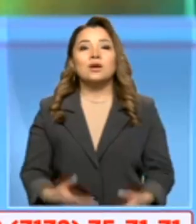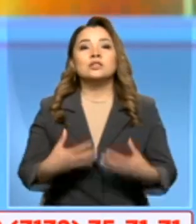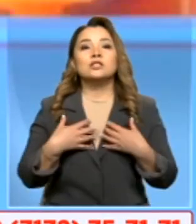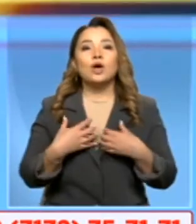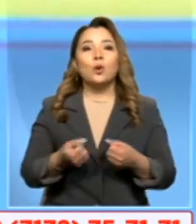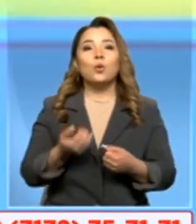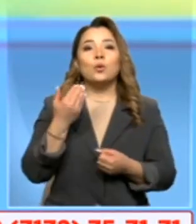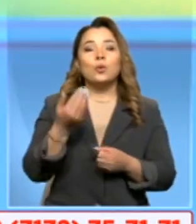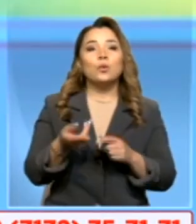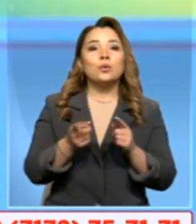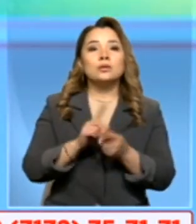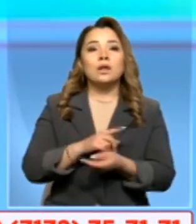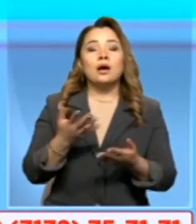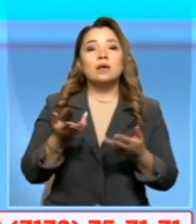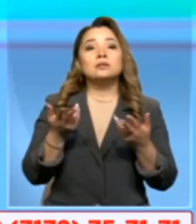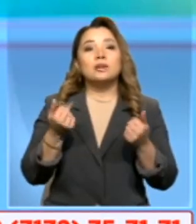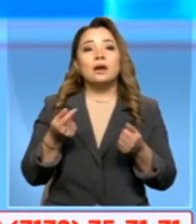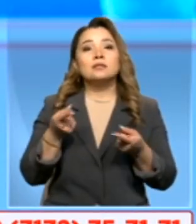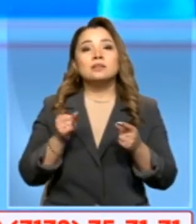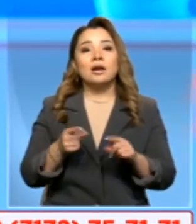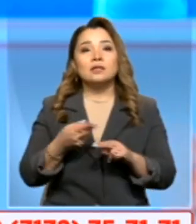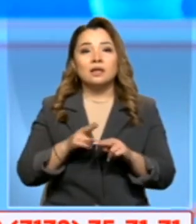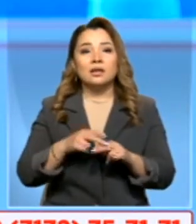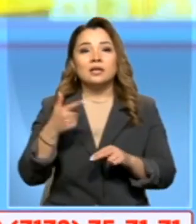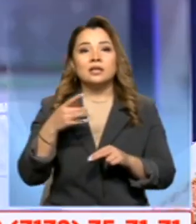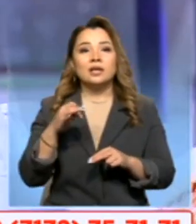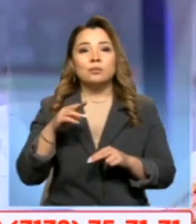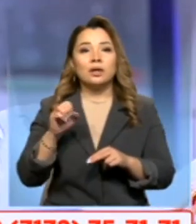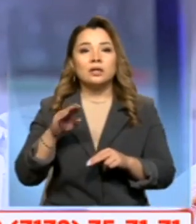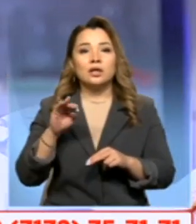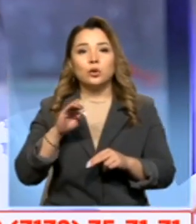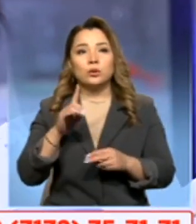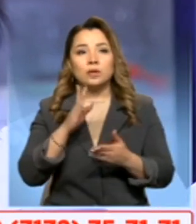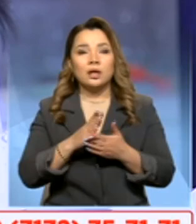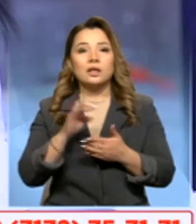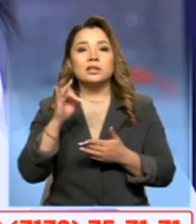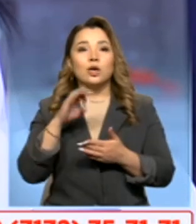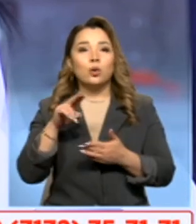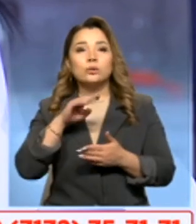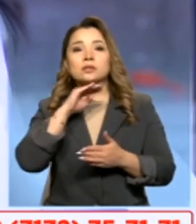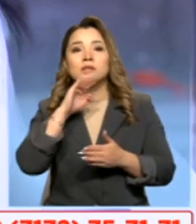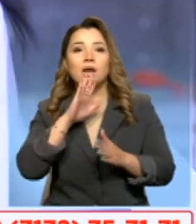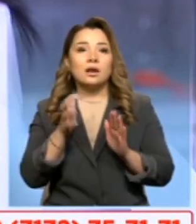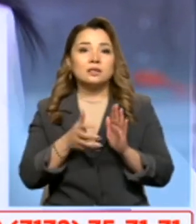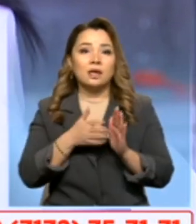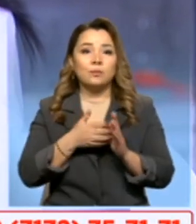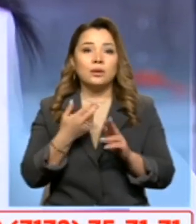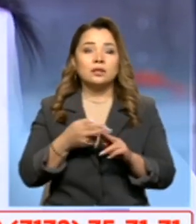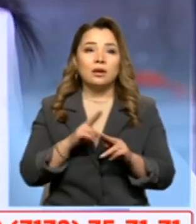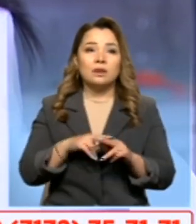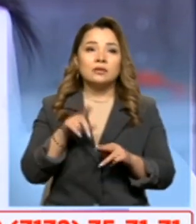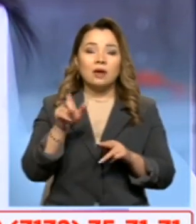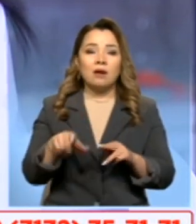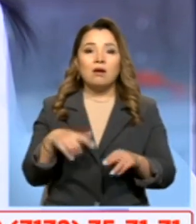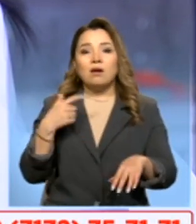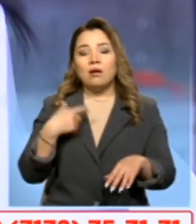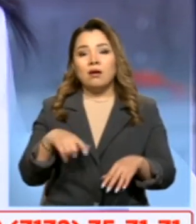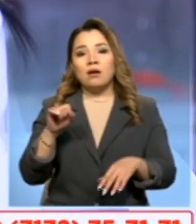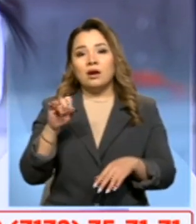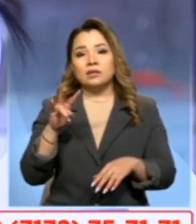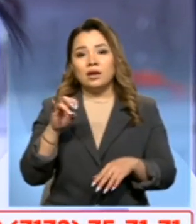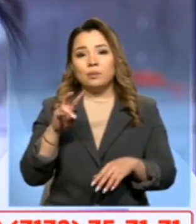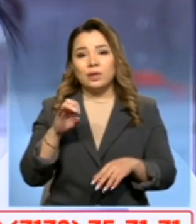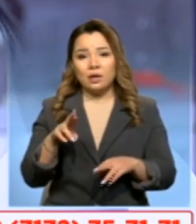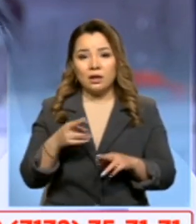болды? Бұл нағыз мына гипотиреоз дейміз, йодтың тапшылығынан анемия